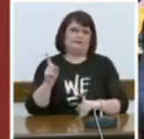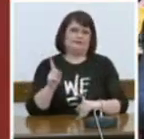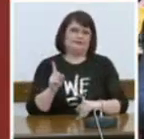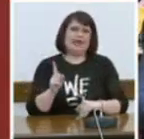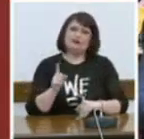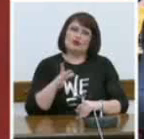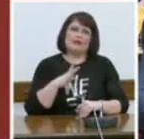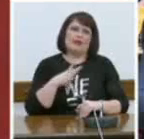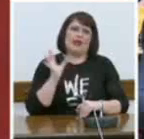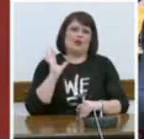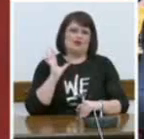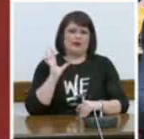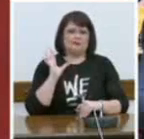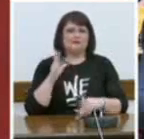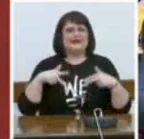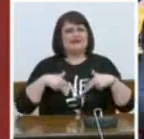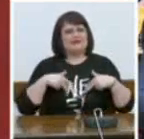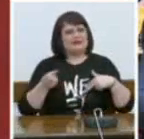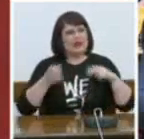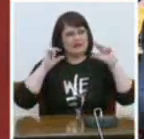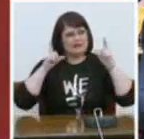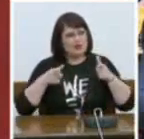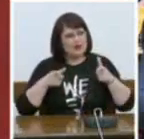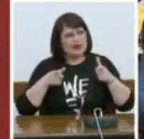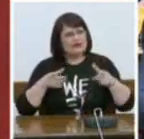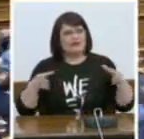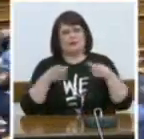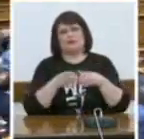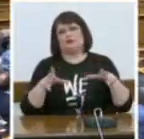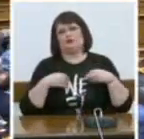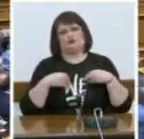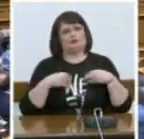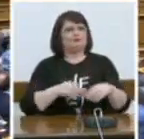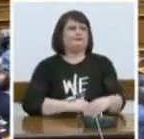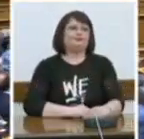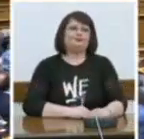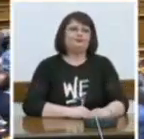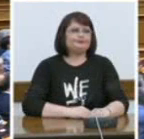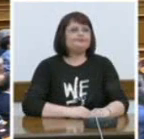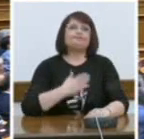της κοινοβουλευτικής πλειοψηφίας για το ποιοι θα πάρουν το λόγο και πόσοι κατά τη διάρκεια της διαδικασίας.